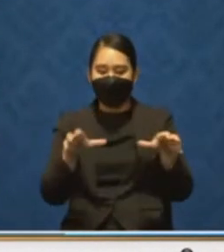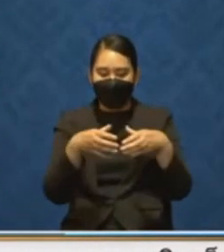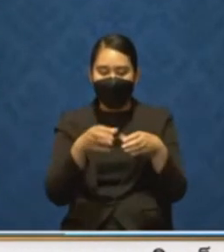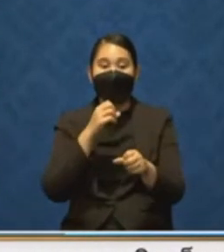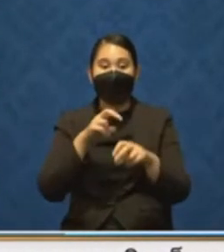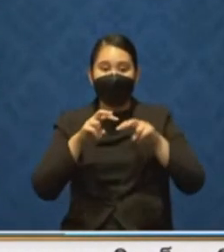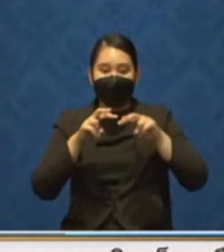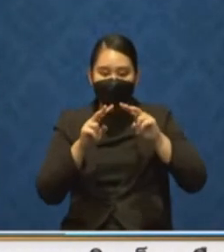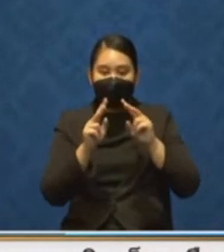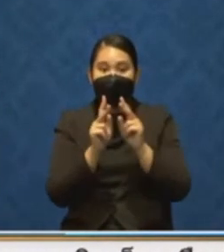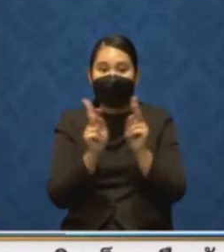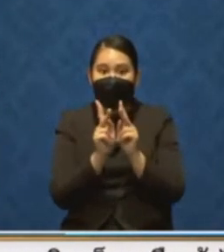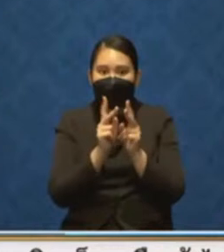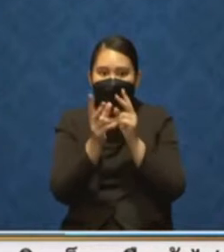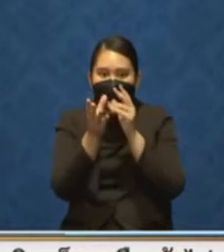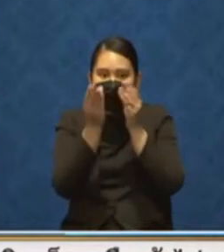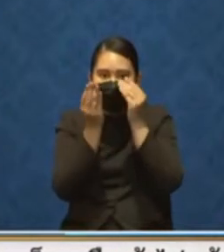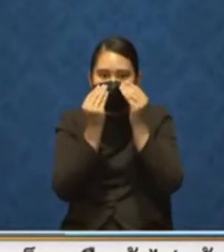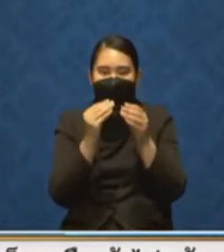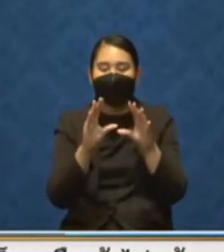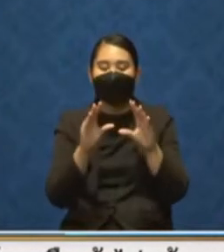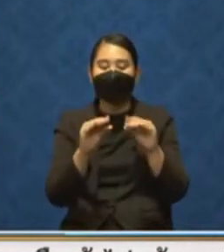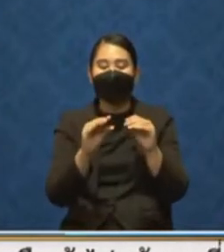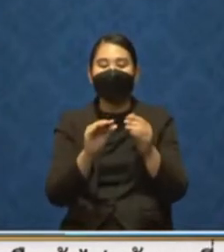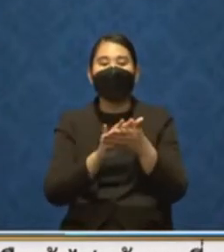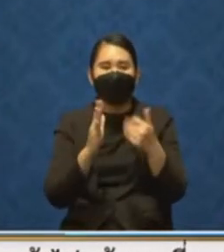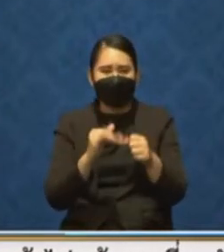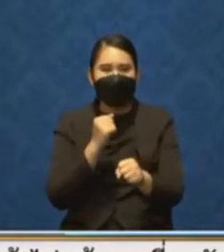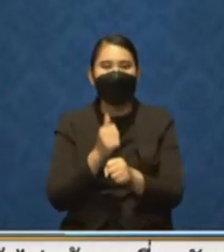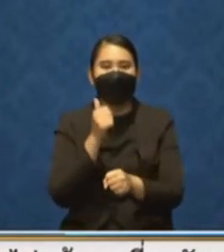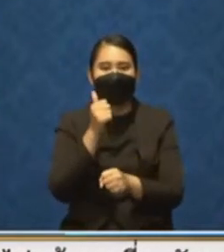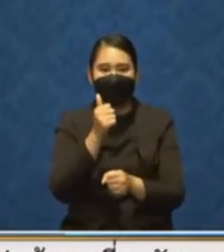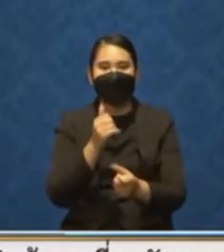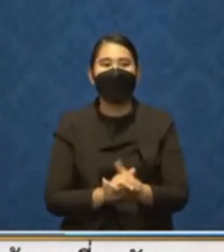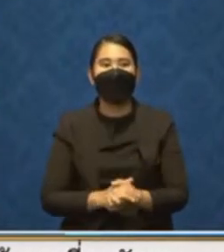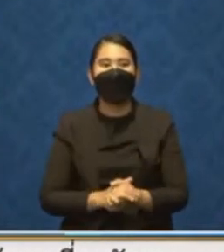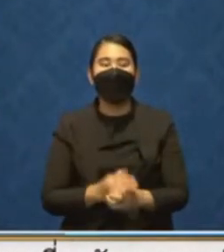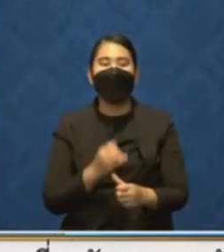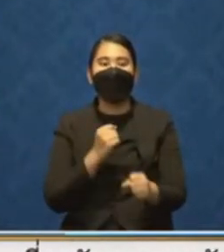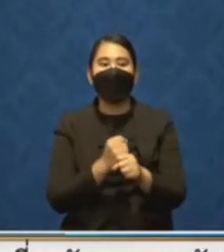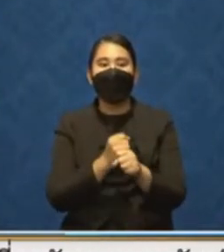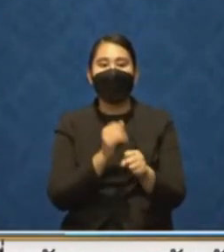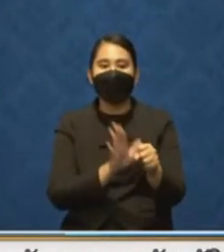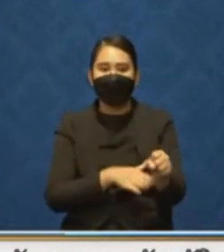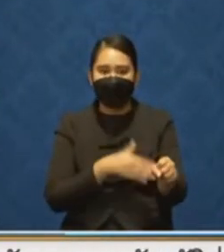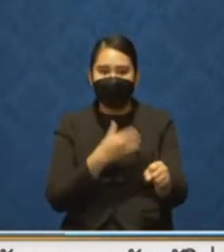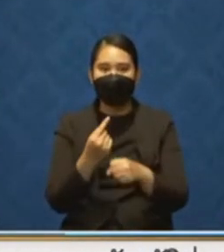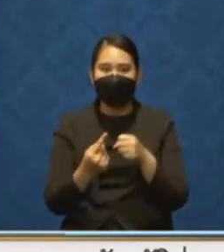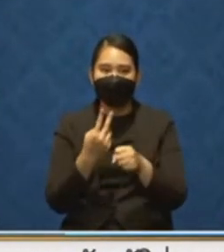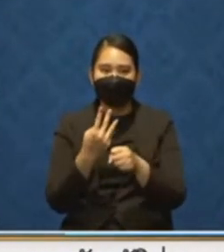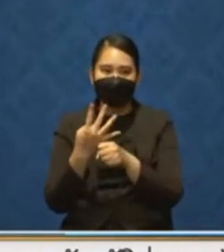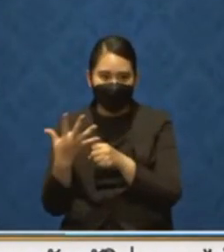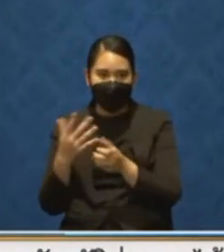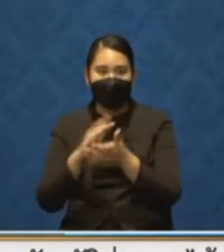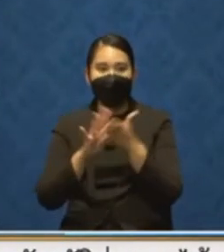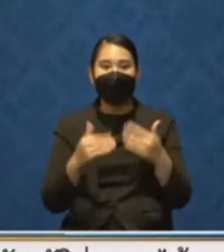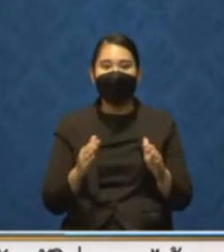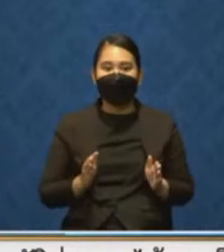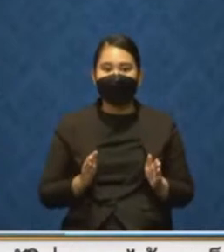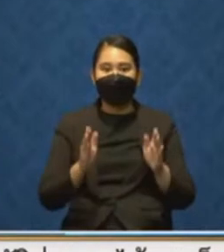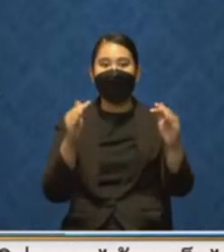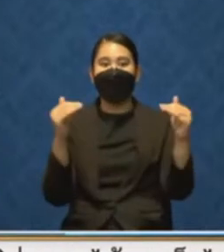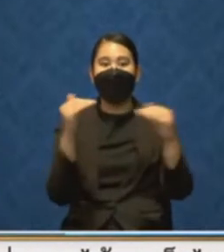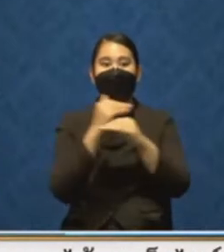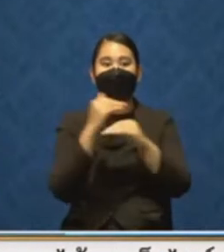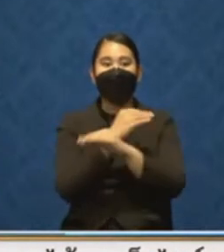ศึกษาแล้วขาวิธีการปฏิบัติที่เกิดขึ้นมาได้ไงนะได้ธรรมกายมาหลายปีต่อเนื่องแล้วจนทั้งถนนใช้หลักกรุงเทพฯพระ